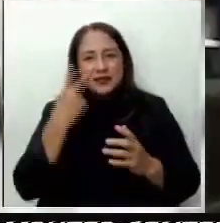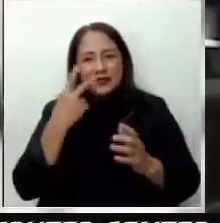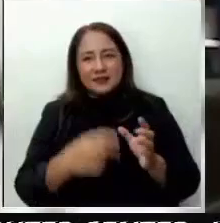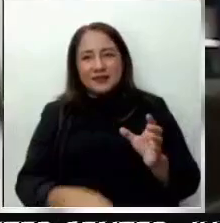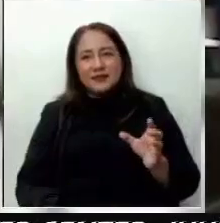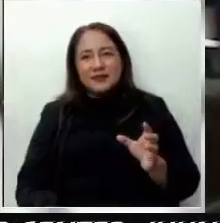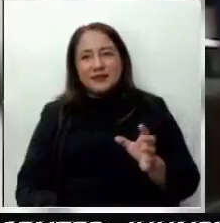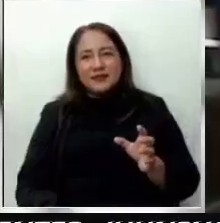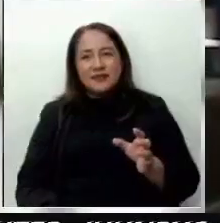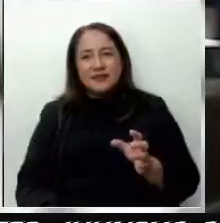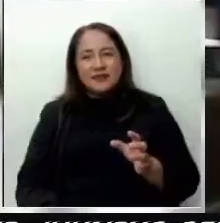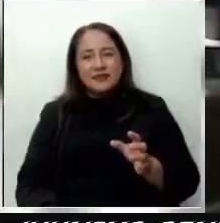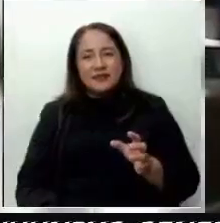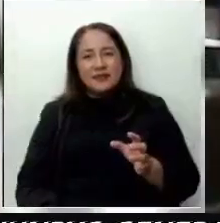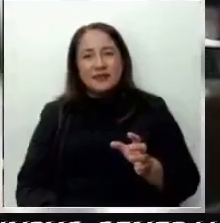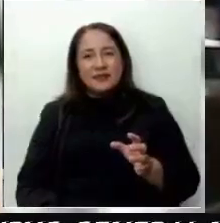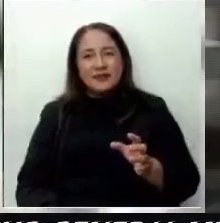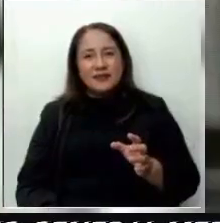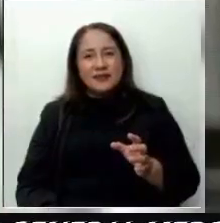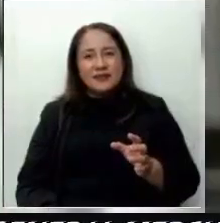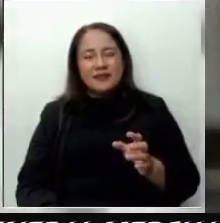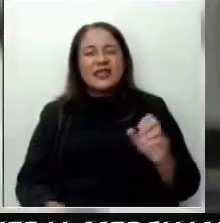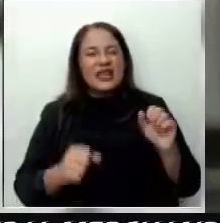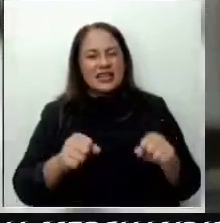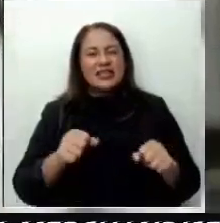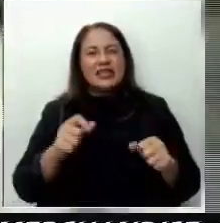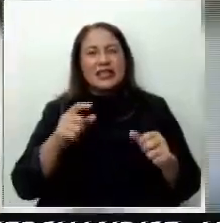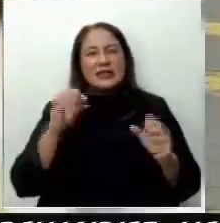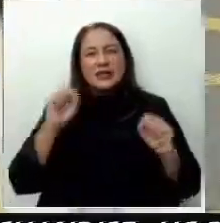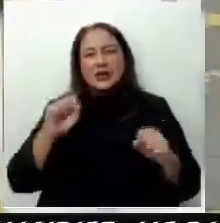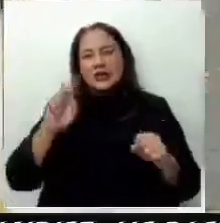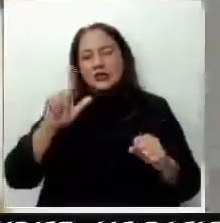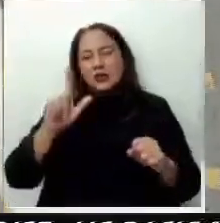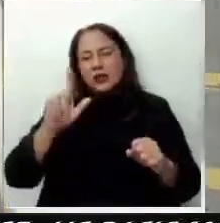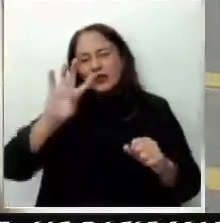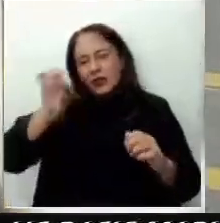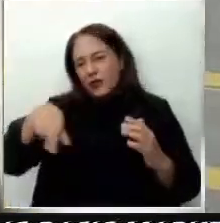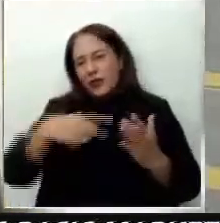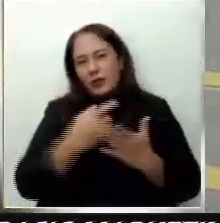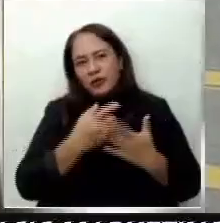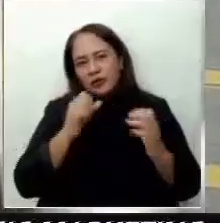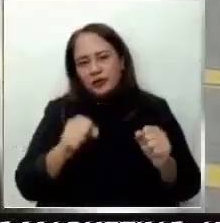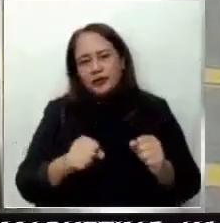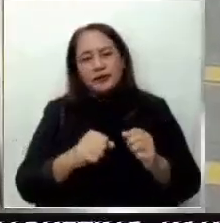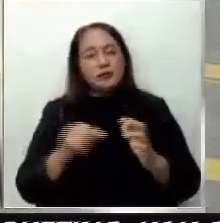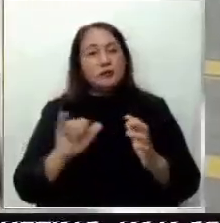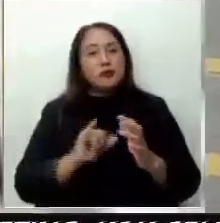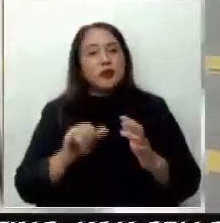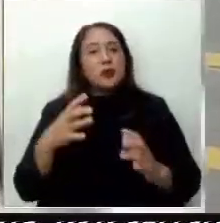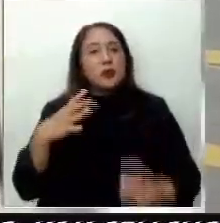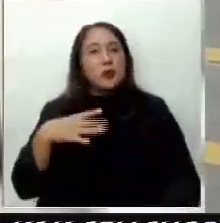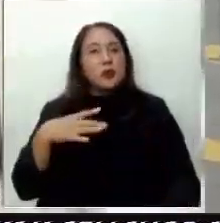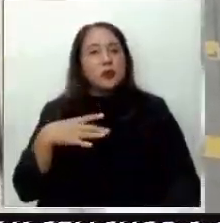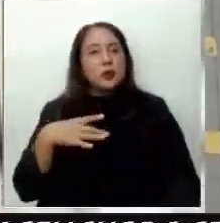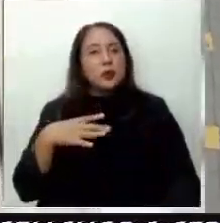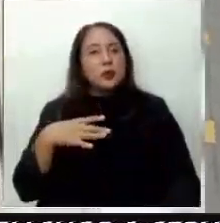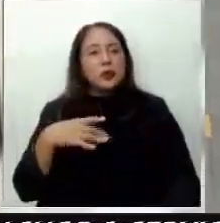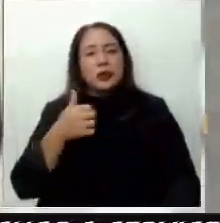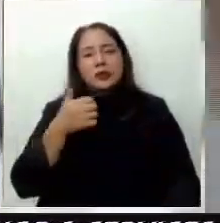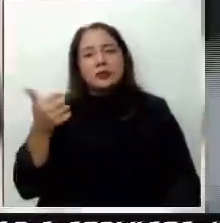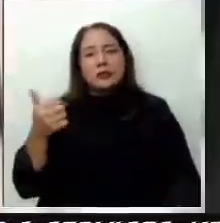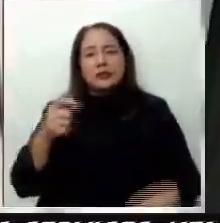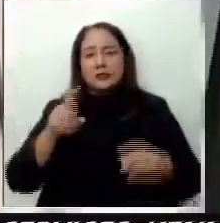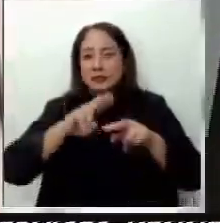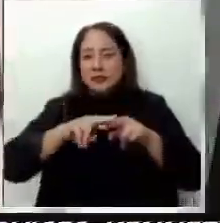So when you buy it, it's valid for like 24 hours. You can buy it ahead of time. Samantala, hinihintay pa ng Light Rail Manila Corporation kung kailan